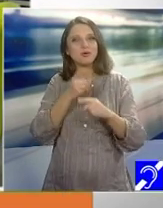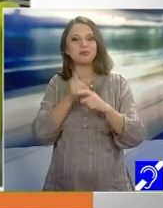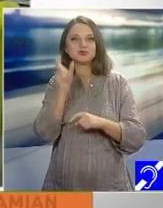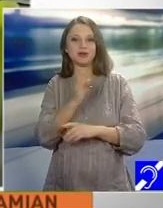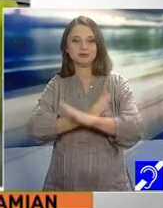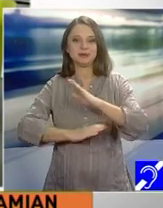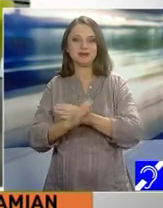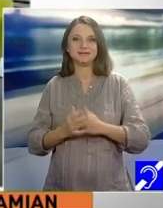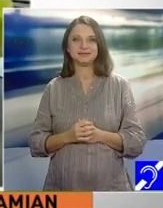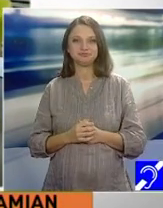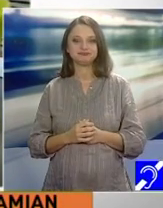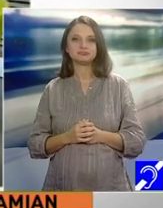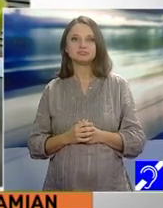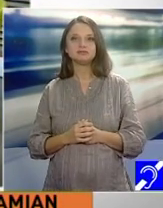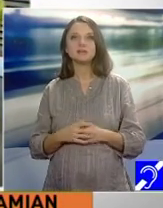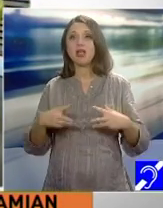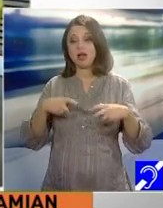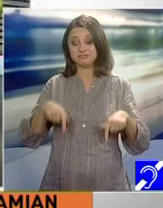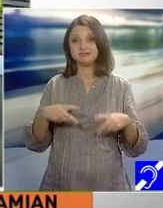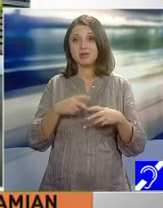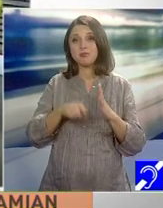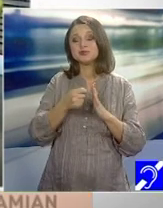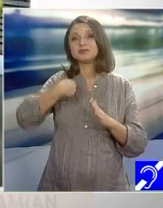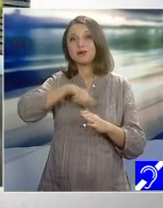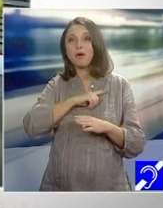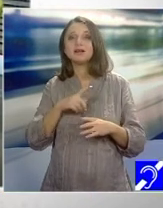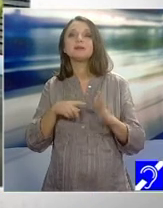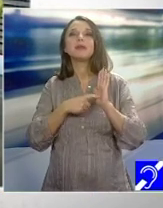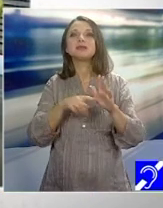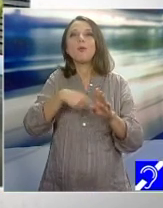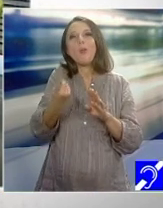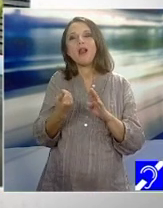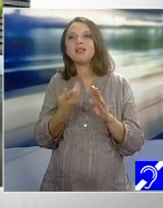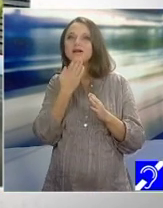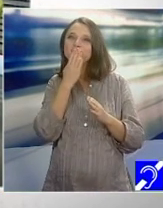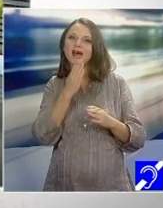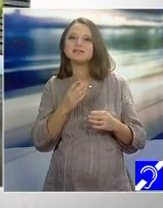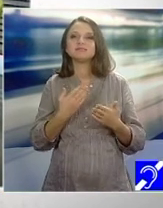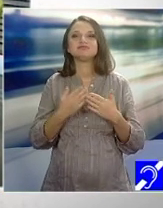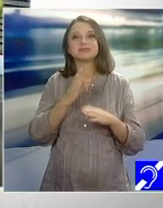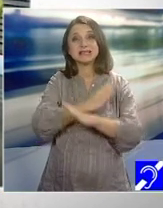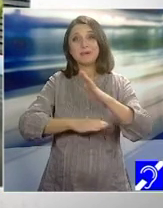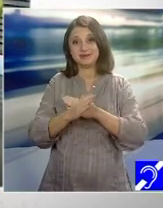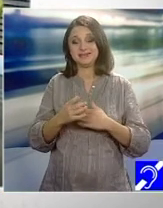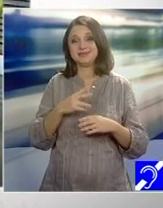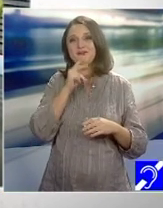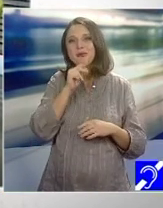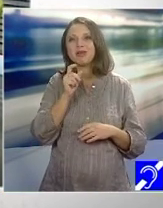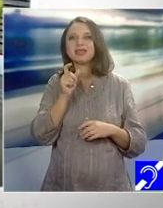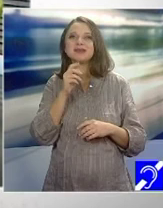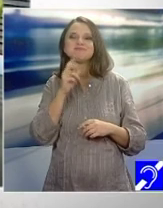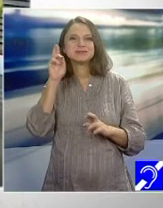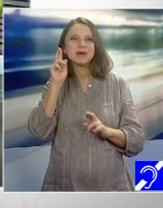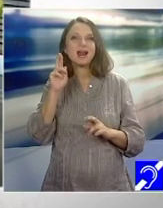acestea. Ei bine, doamnelor și domnilor, la Fără Prejudecăți vă prezentăm o altă față a dizabilității. O față plină de speranță, motivație